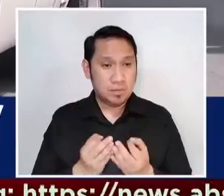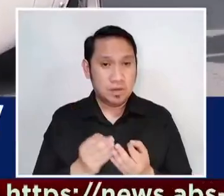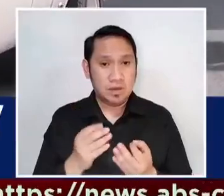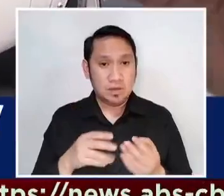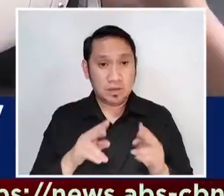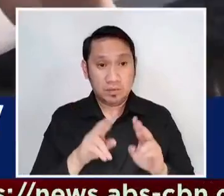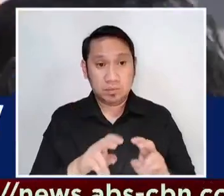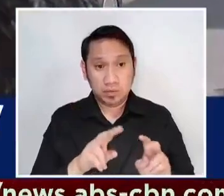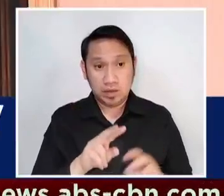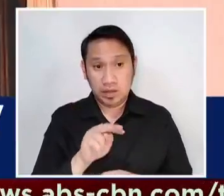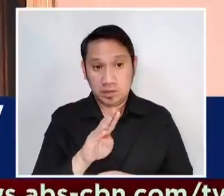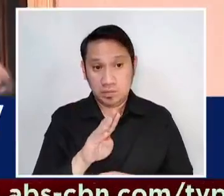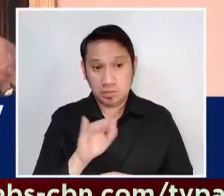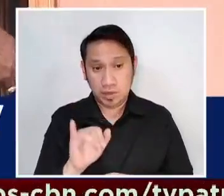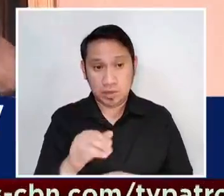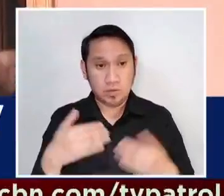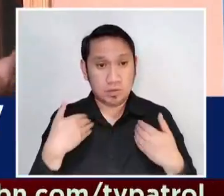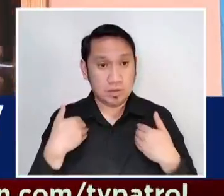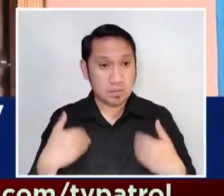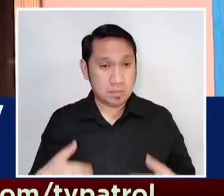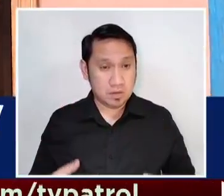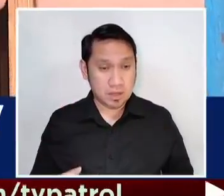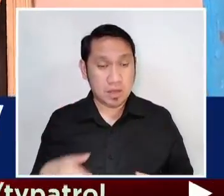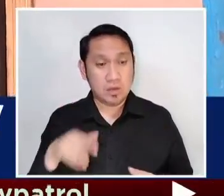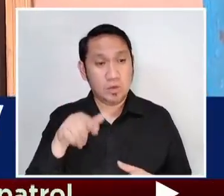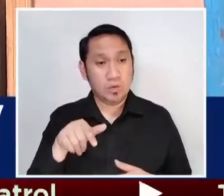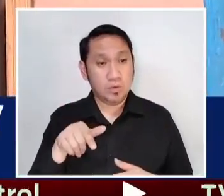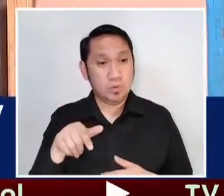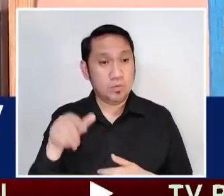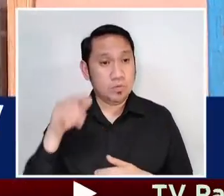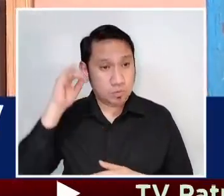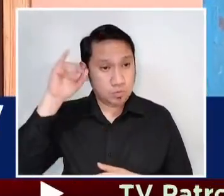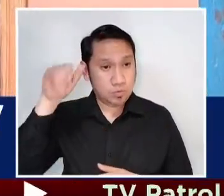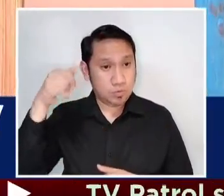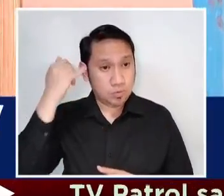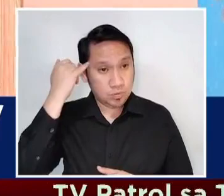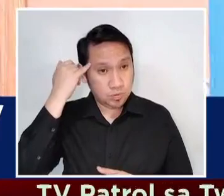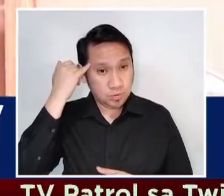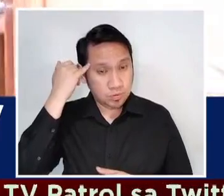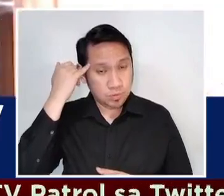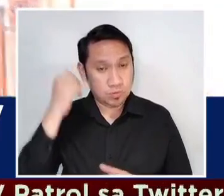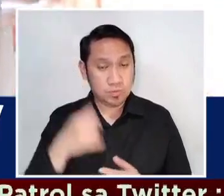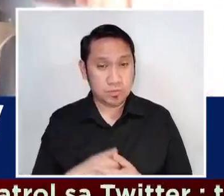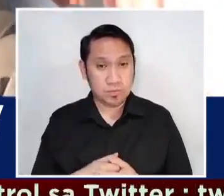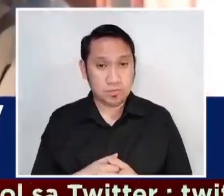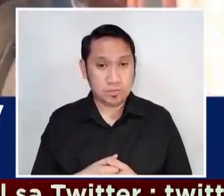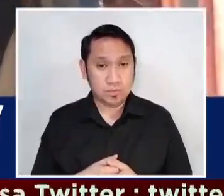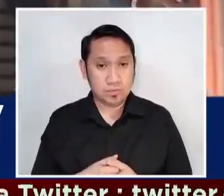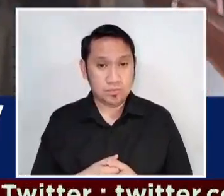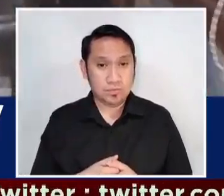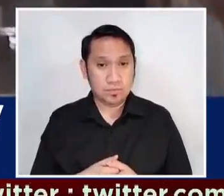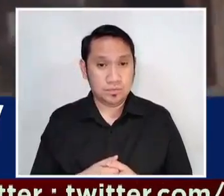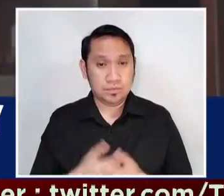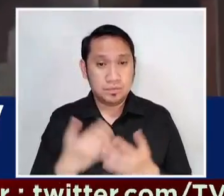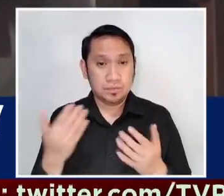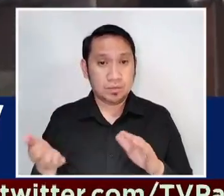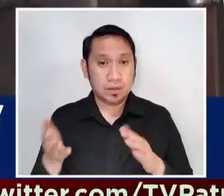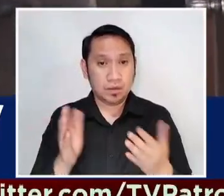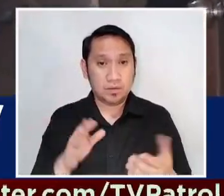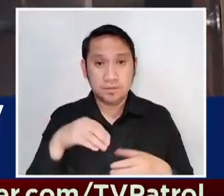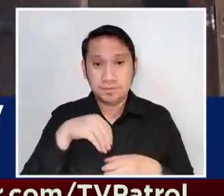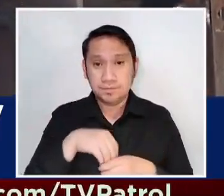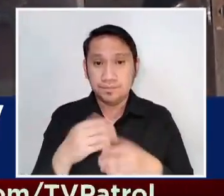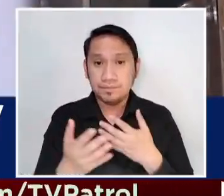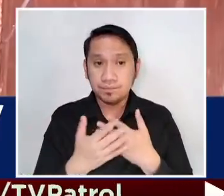ng NBI sa bangkay ng umano'y middleman na si June Globa Villamor o Crisanto Villamor Jr. na namatay sa Bilibid